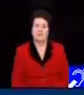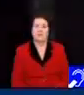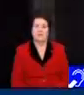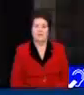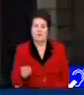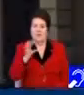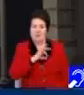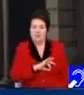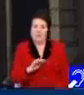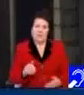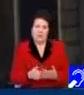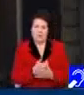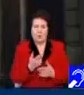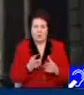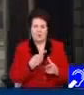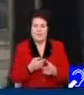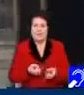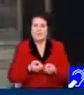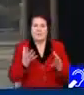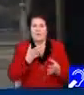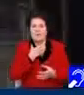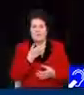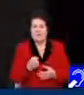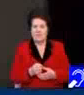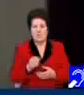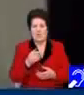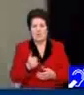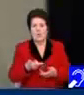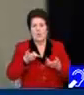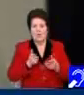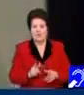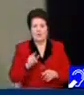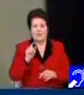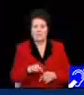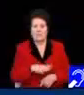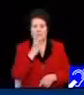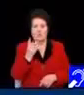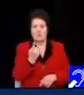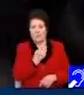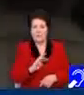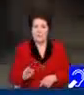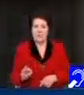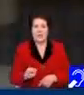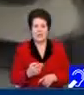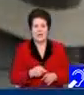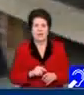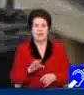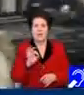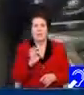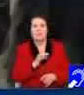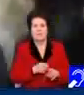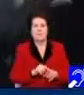Un alt favorit cu 9 nominalizări este Ziua decisivă, în original The Darkest Hour, despre fostul premier Winston Churchill, cu un Gary Oldman